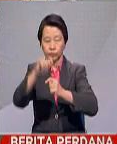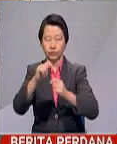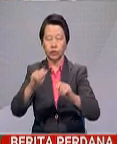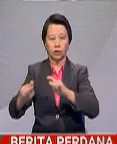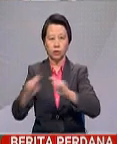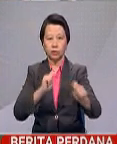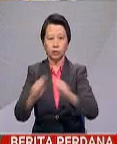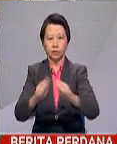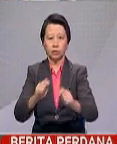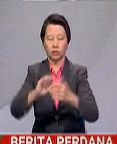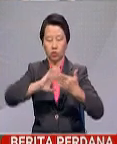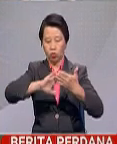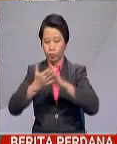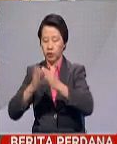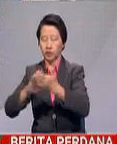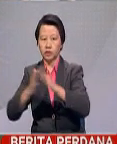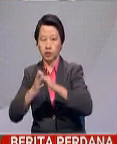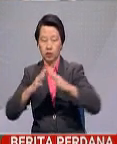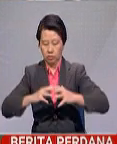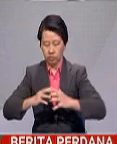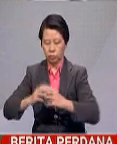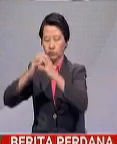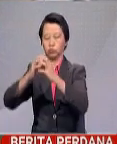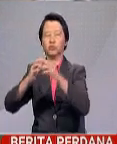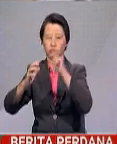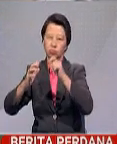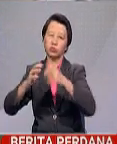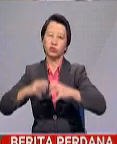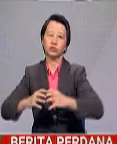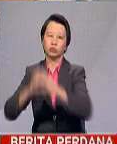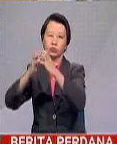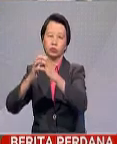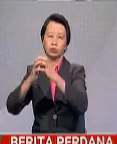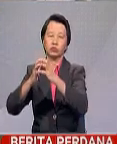Action Committee ini perlu diwujudkan.